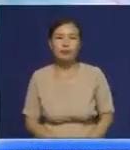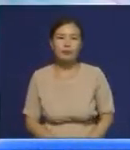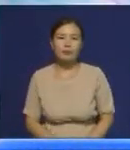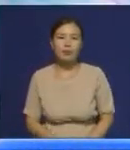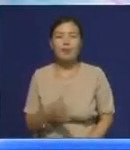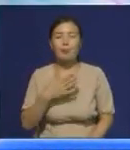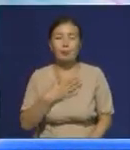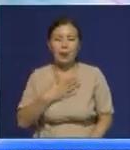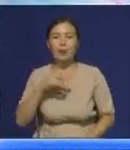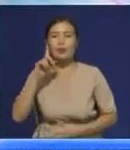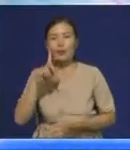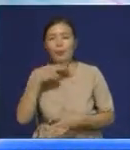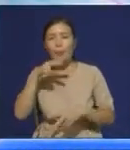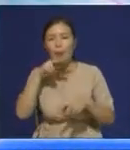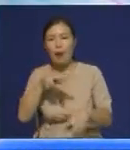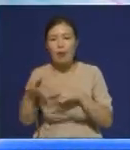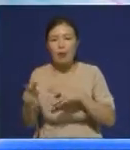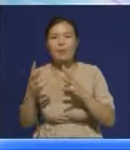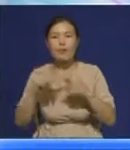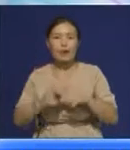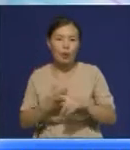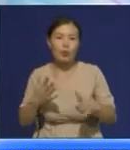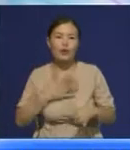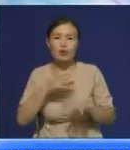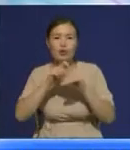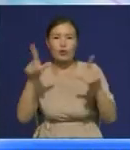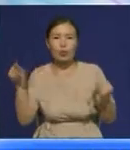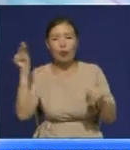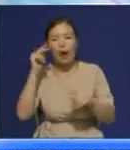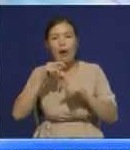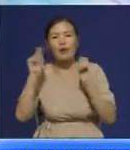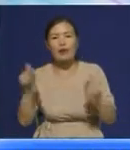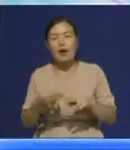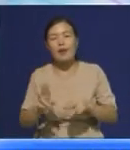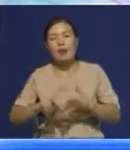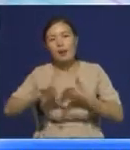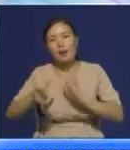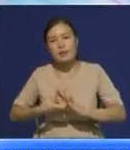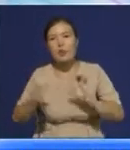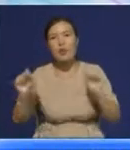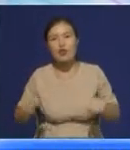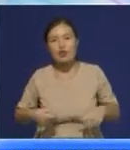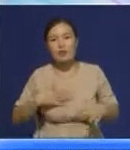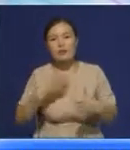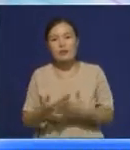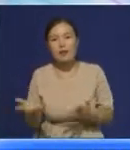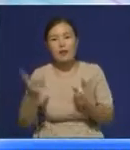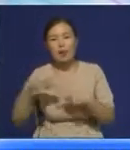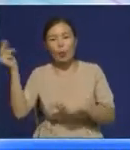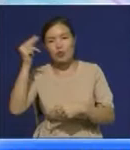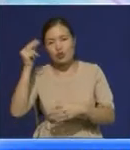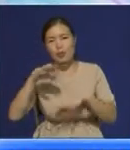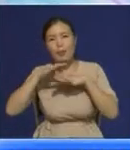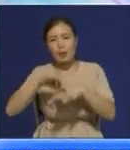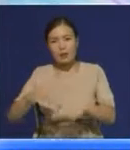Мы уделяем огромное внимание внедрению цифровых технологий в нашей школе. Открытие этого класса поможет оптимизировать учебный процесс,